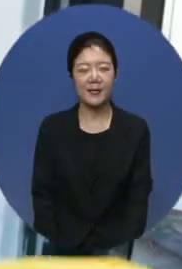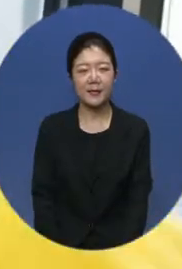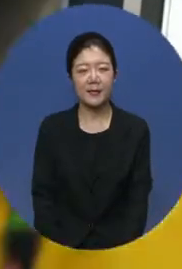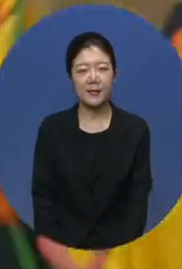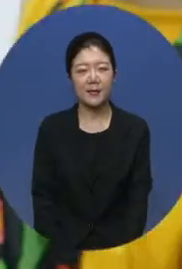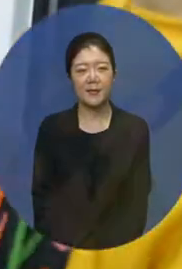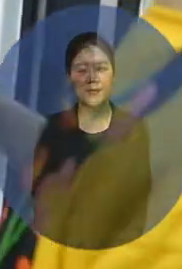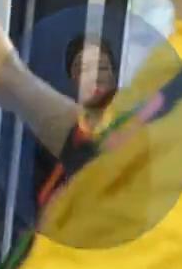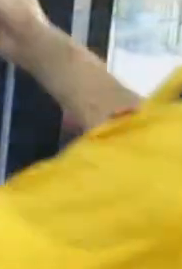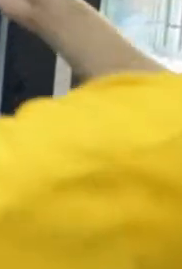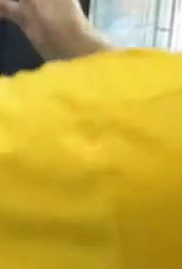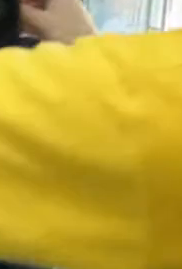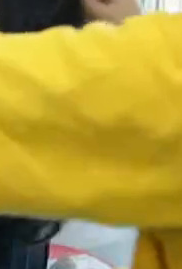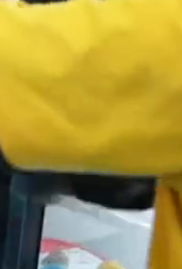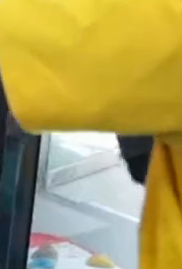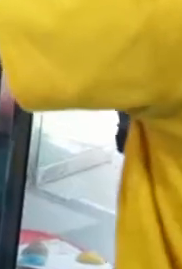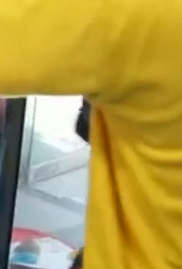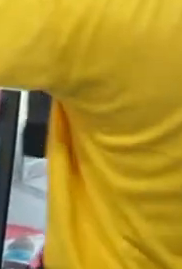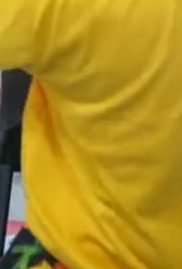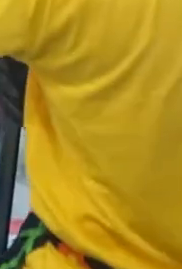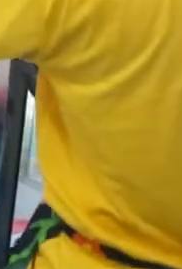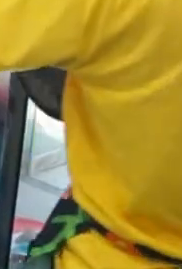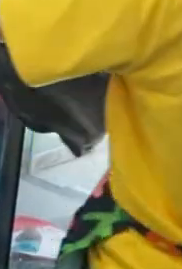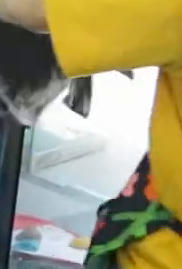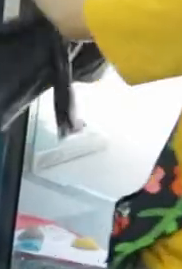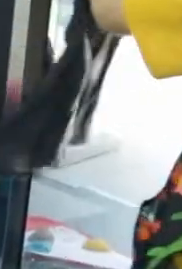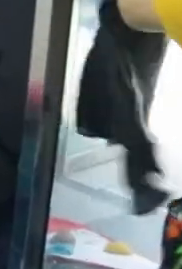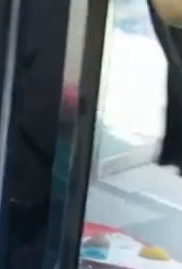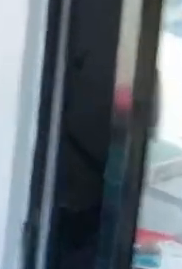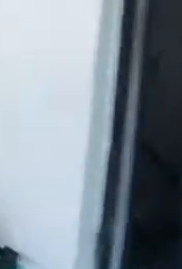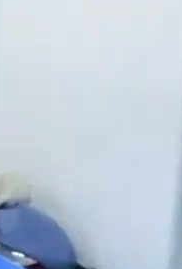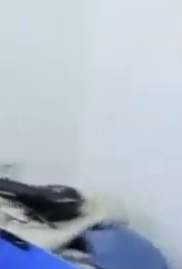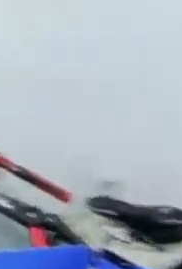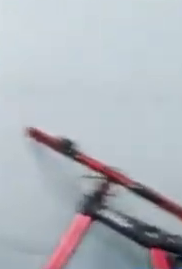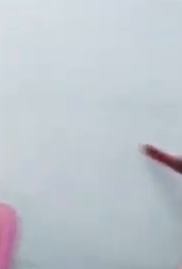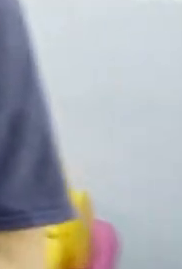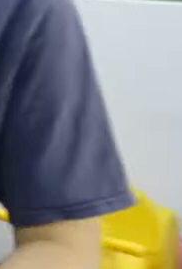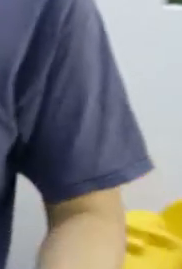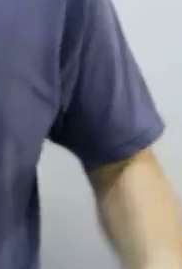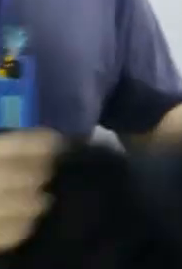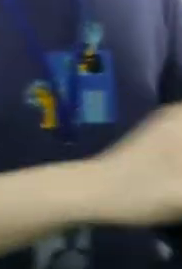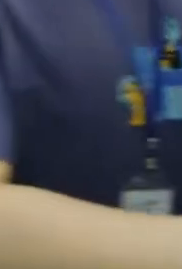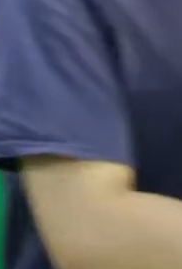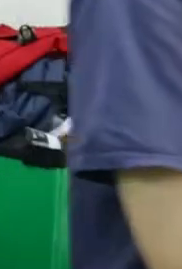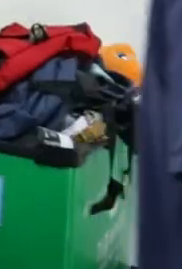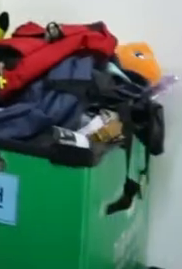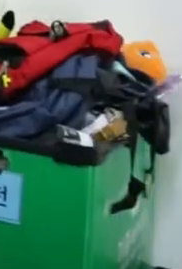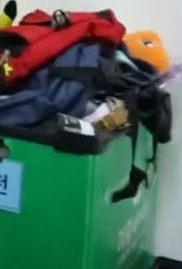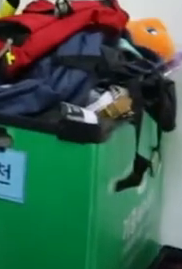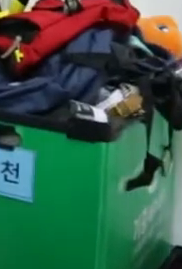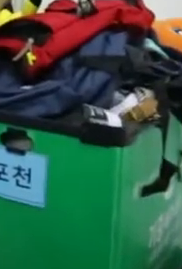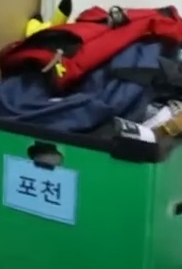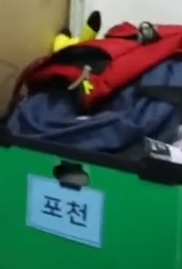이거 택이어야 되는 건데 택이 없는 거. 여름인데 택 있어가지고 붓기 어려워서.